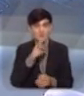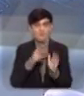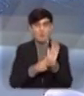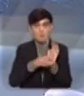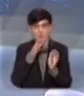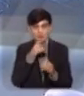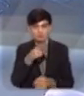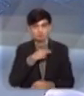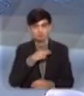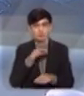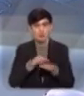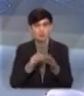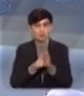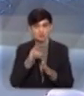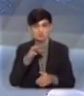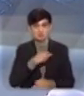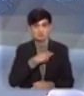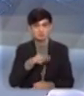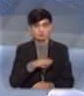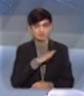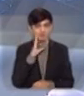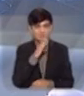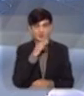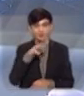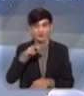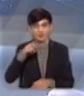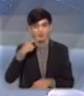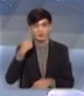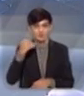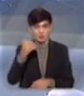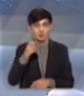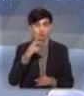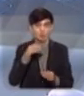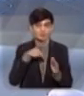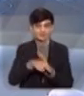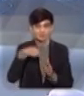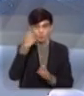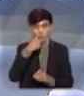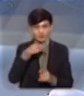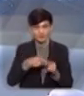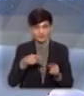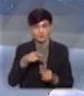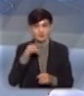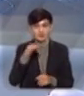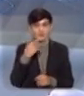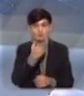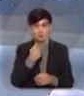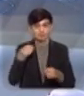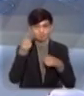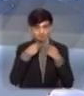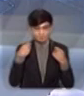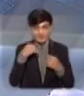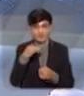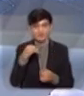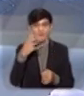асқан шағында науқастанып қайтыс болған екен. Алайда азамат осы жылы Меккеге марқұм анасының орамалын және суретін